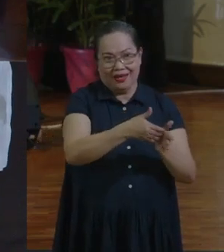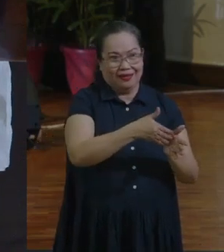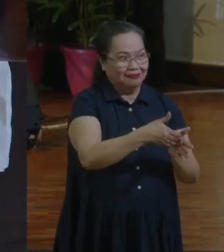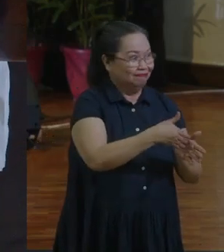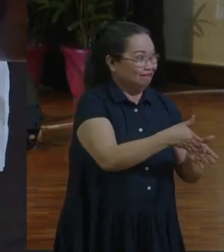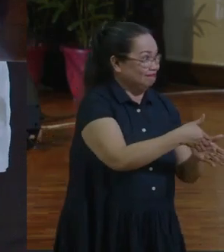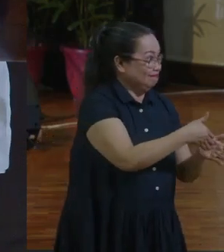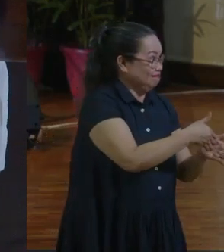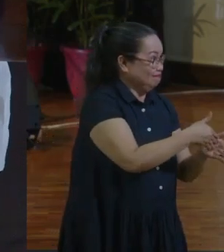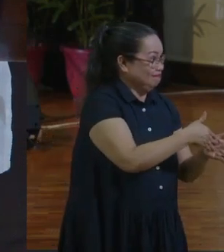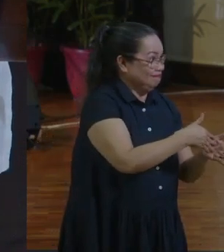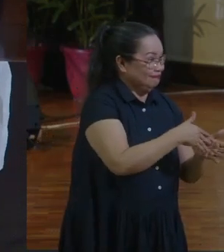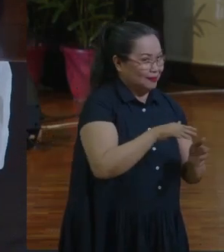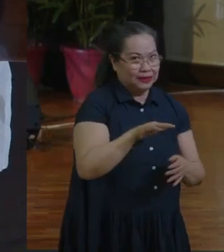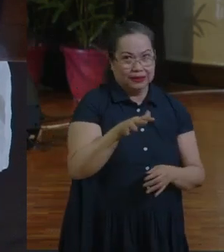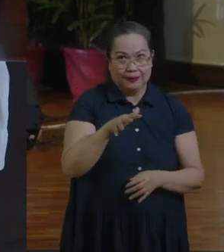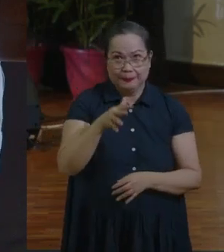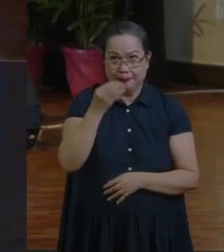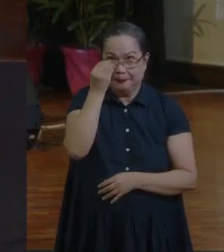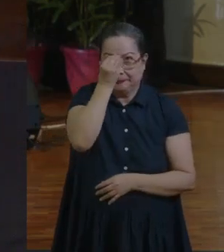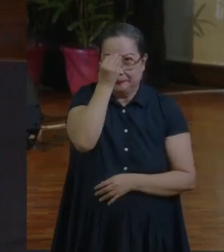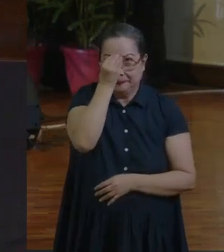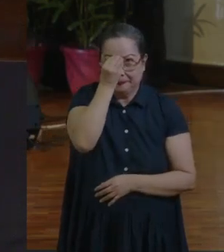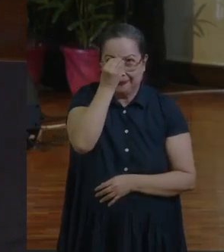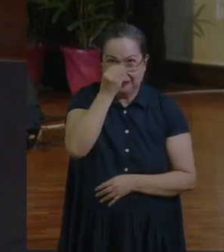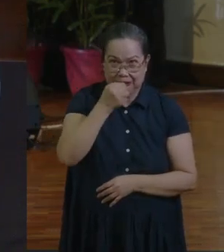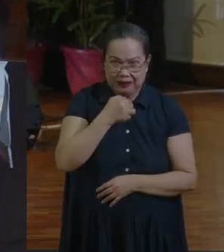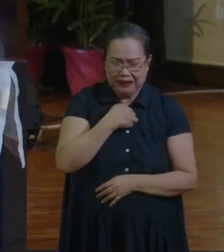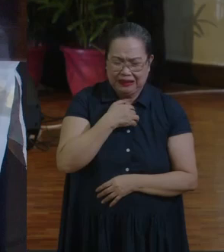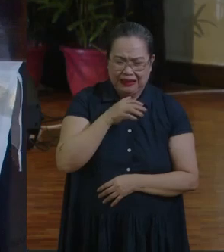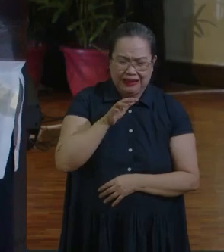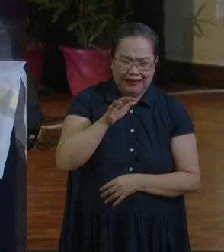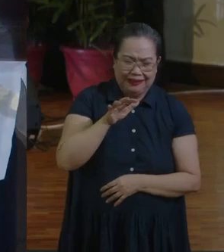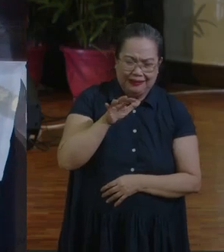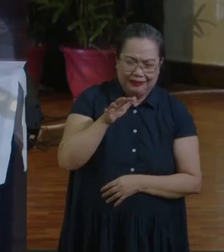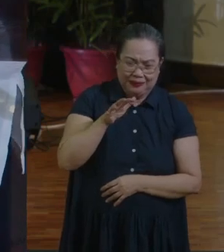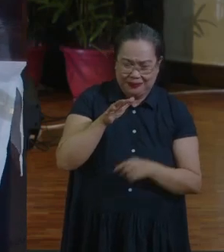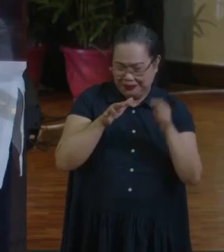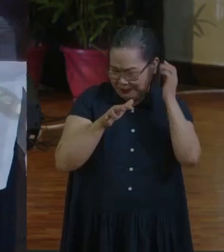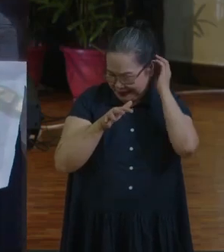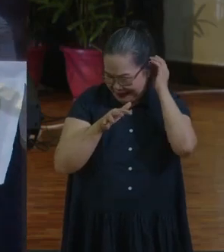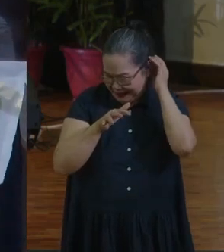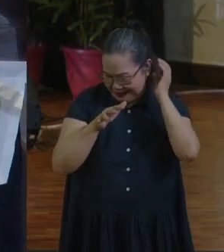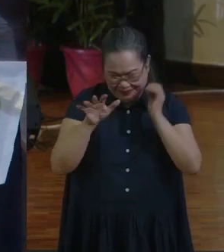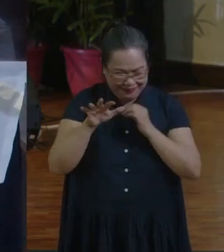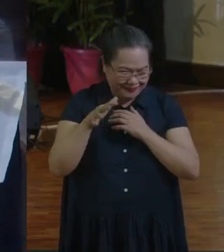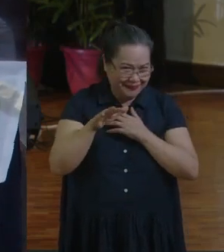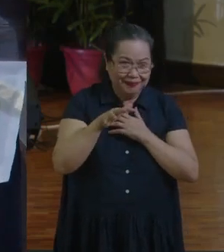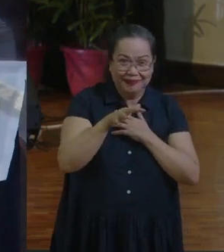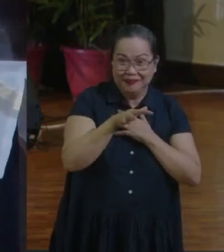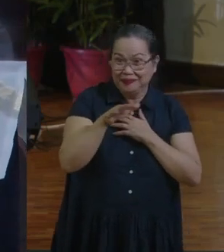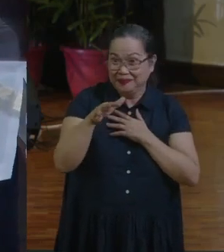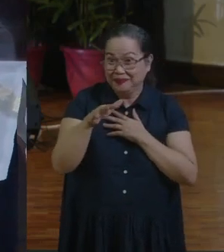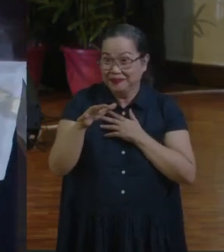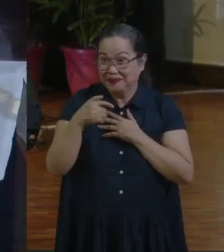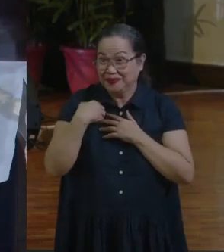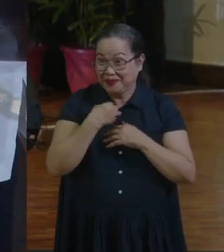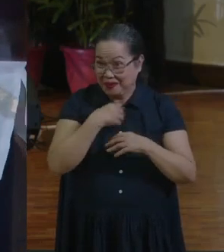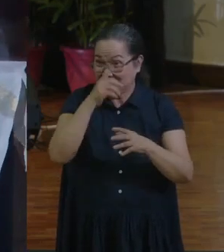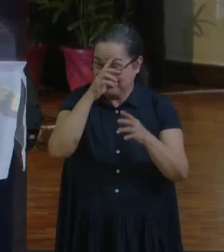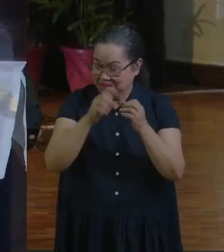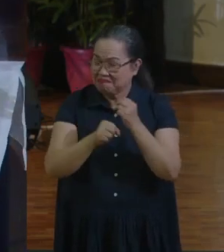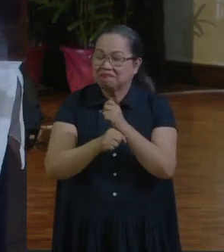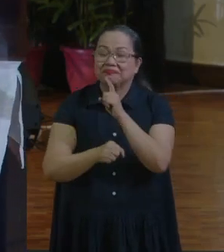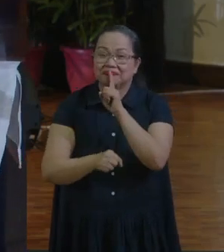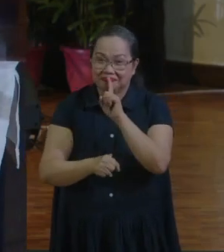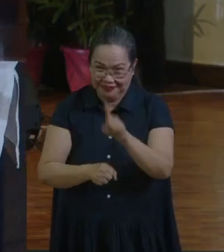ng pagdududa, ng pag-aalinlangan sa ating pananampalataya. No? Kasi kung